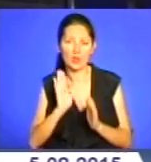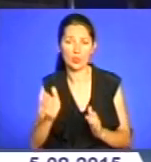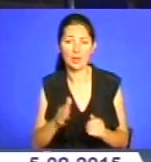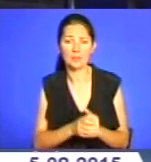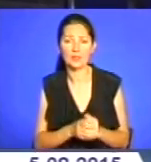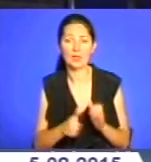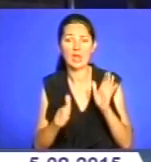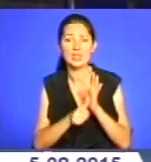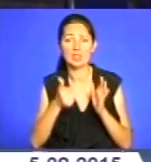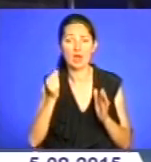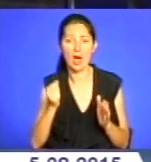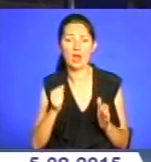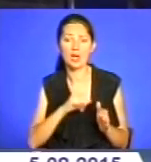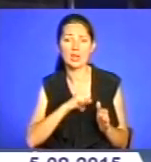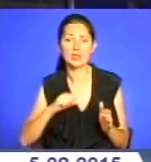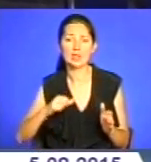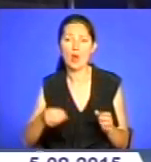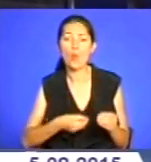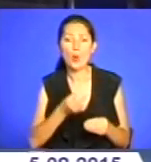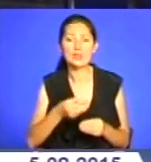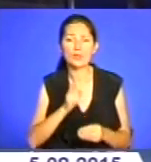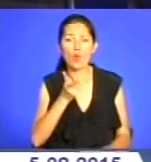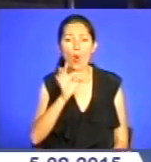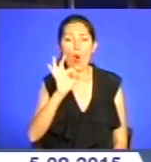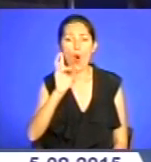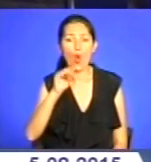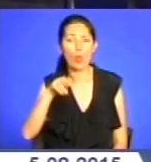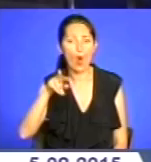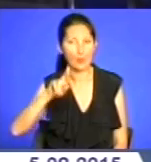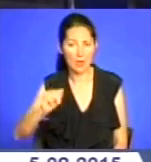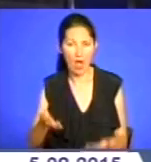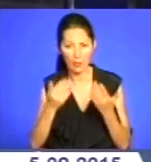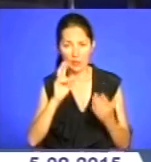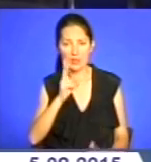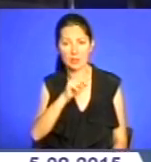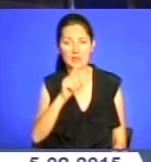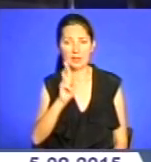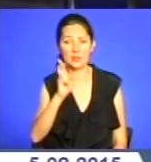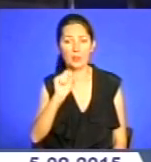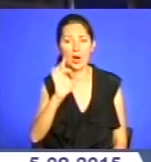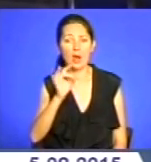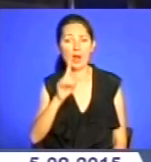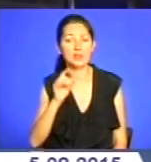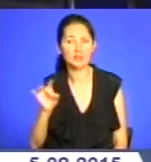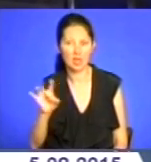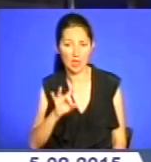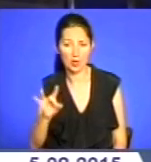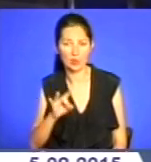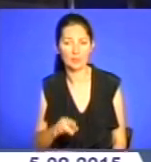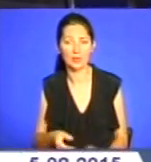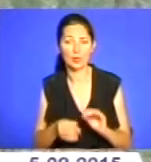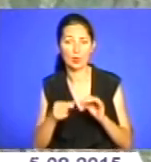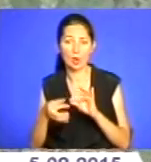6 гектарів самосівів коноплі правоохоронці виявили у Збаразькому районі. Подробиці у сюжеті сектору зв'язків з громадськістю УМВС України в